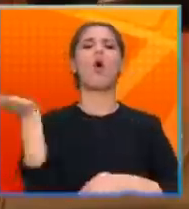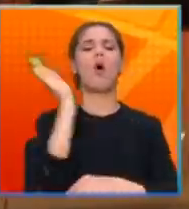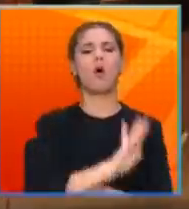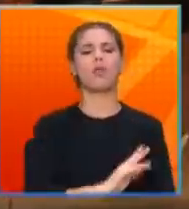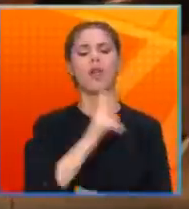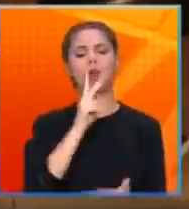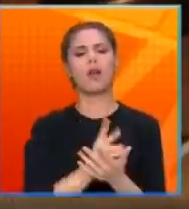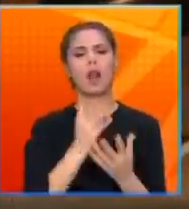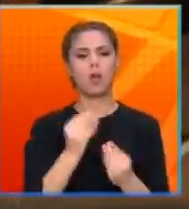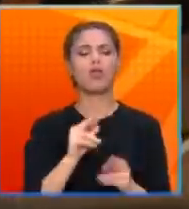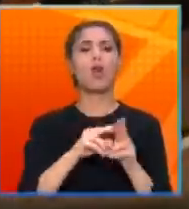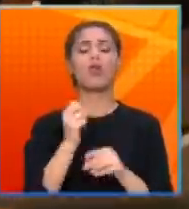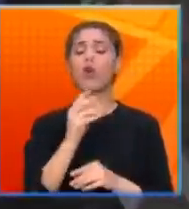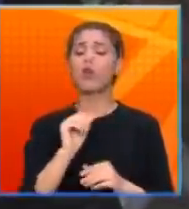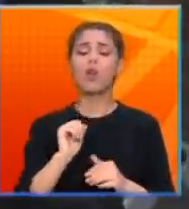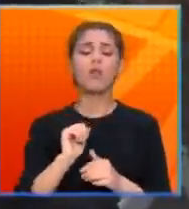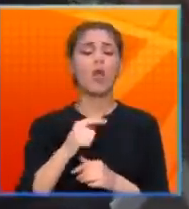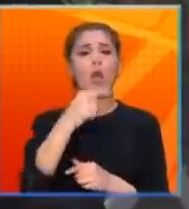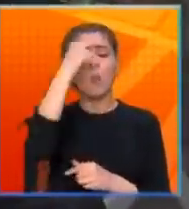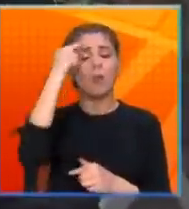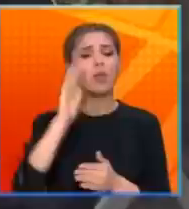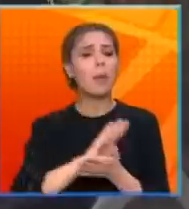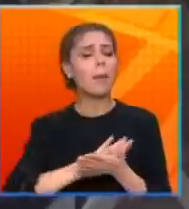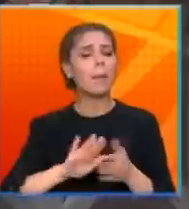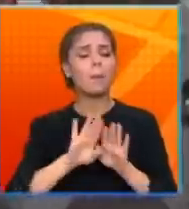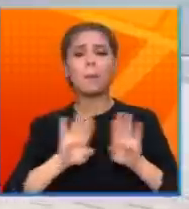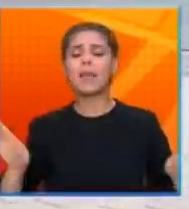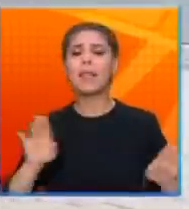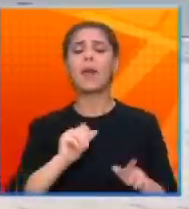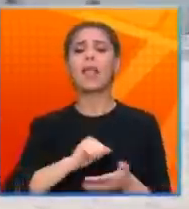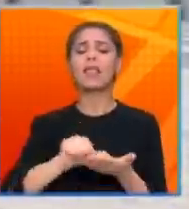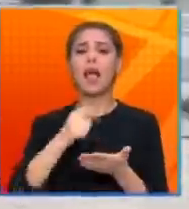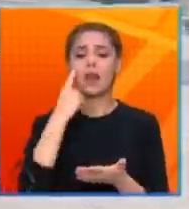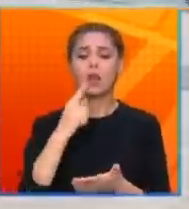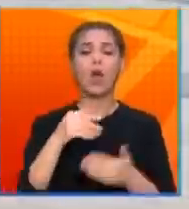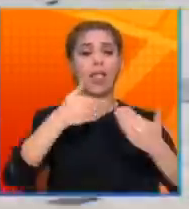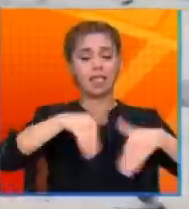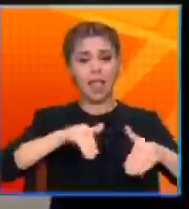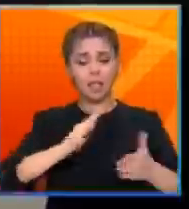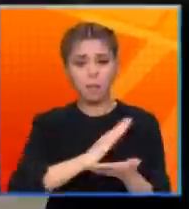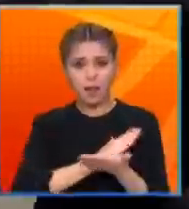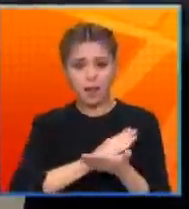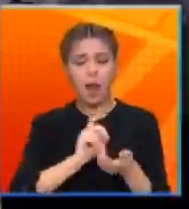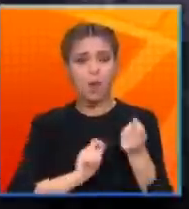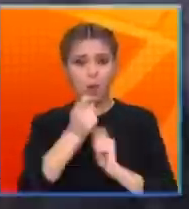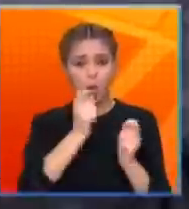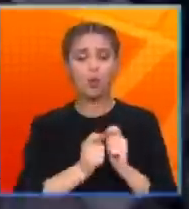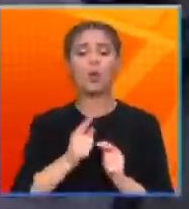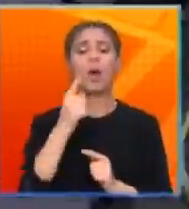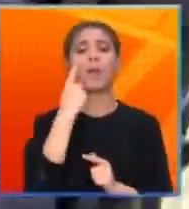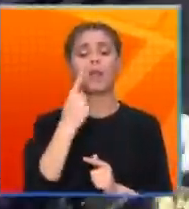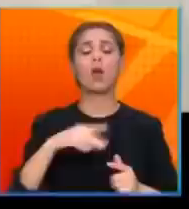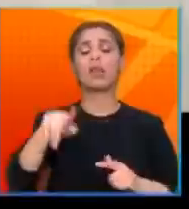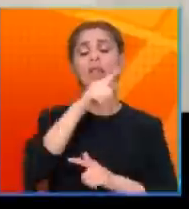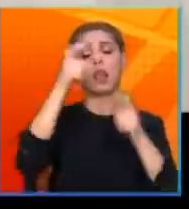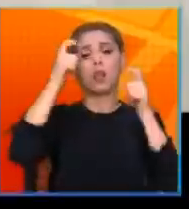sonra... Koronavirüsün muhtemel bitiş tarihini belirleyecek en kritik unsursa, tedbirlerin uygulanması konusunda sergilenen